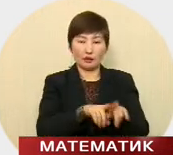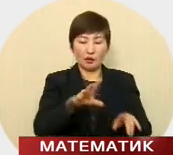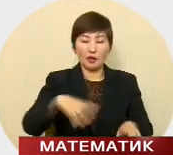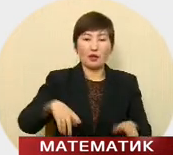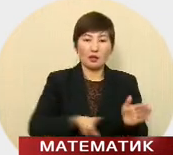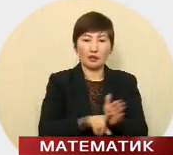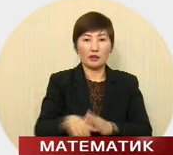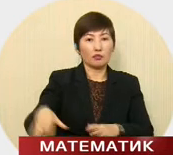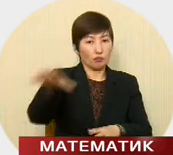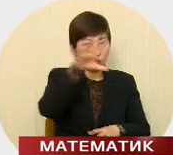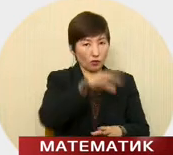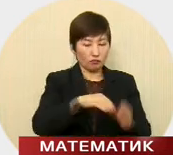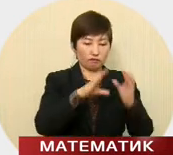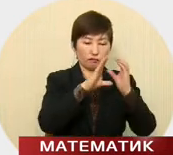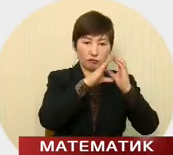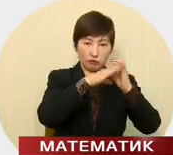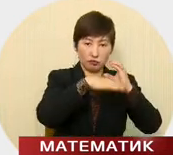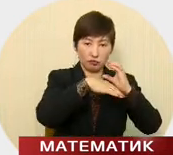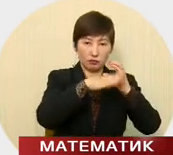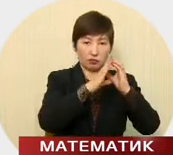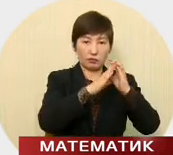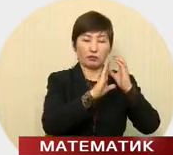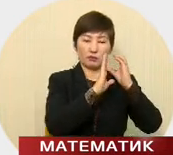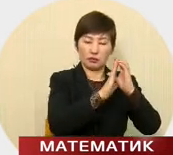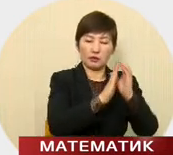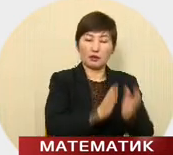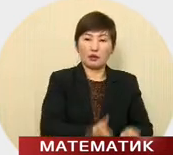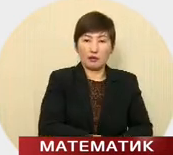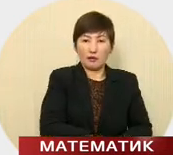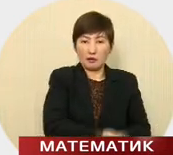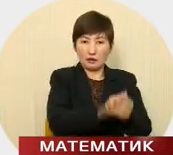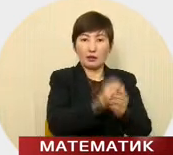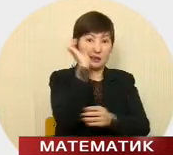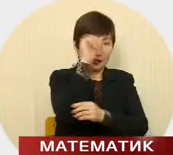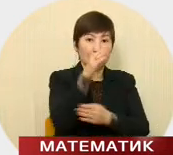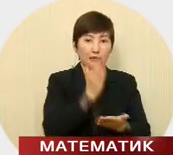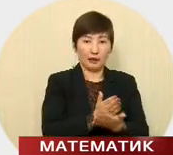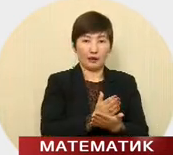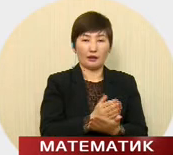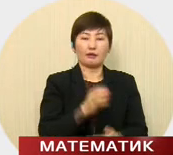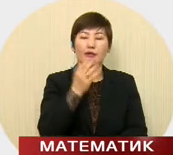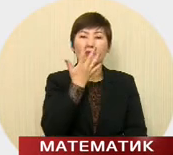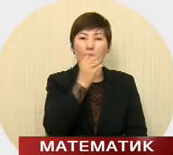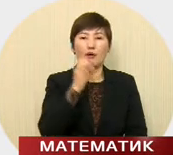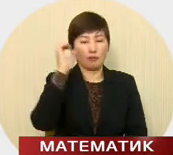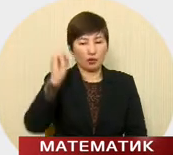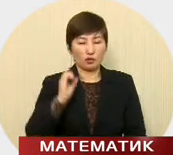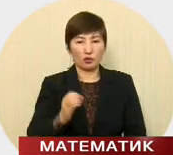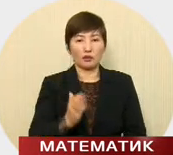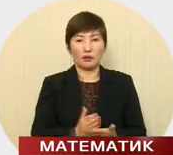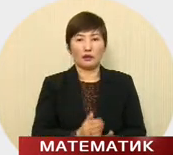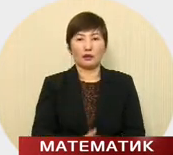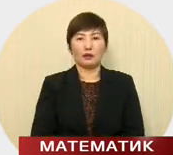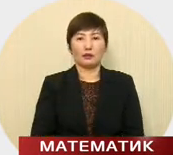сурагчдын 50% маань энд сагсан бөмбөгийн дугуйланд хичээлдэг гэдэг нь ойлгомжтой харагдаж байгаа гэсэн. 18 сурагч. За тэгэхээр